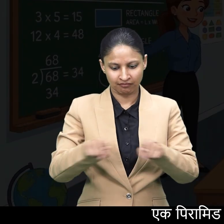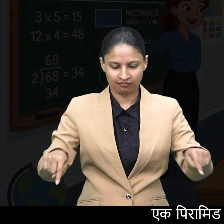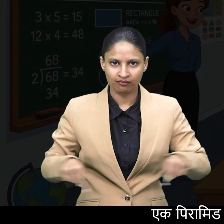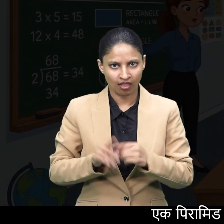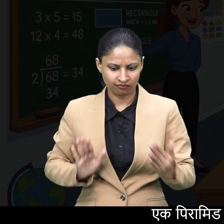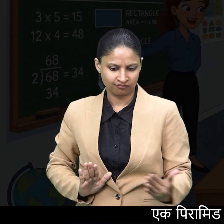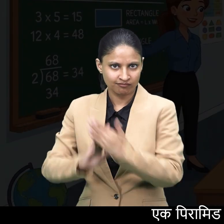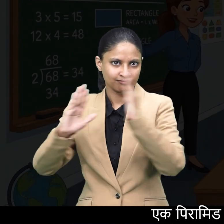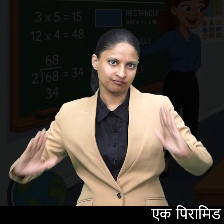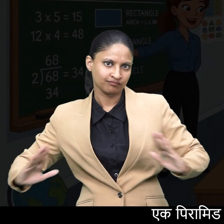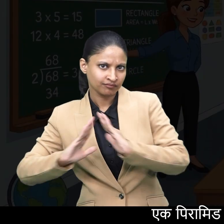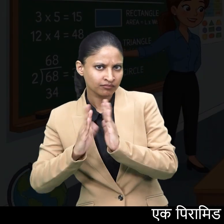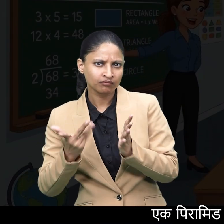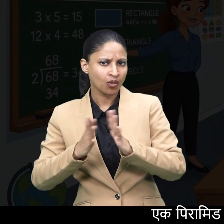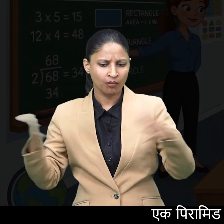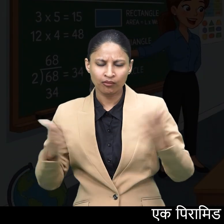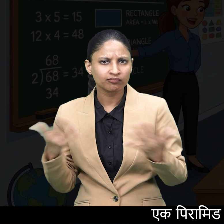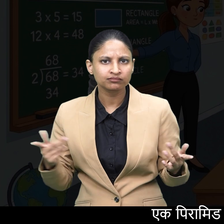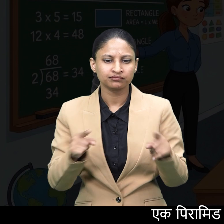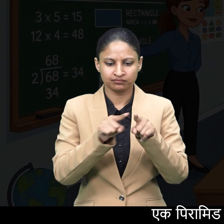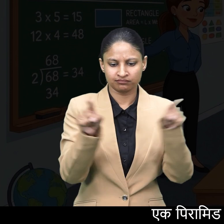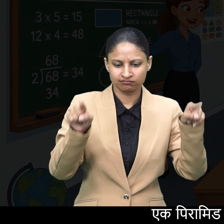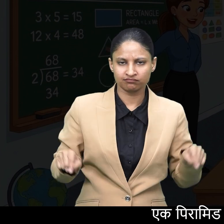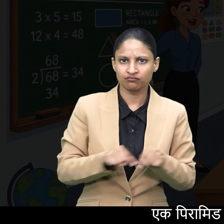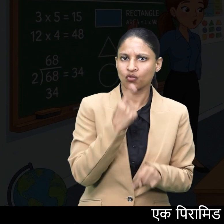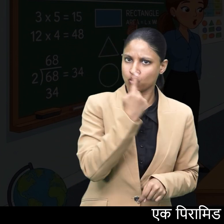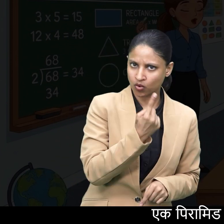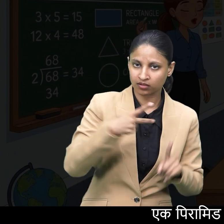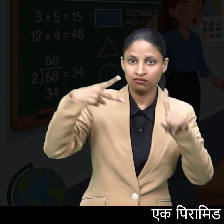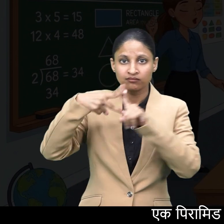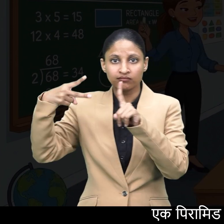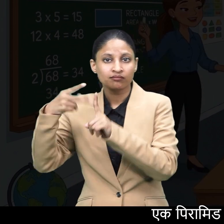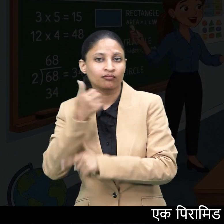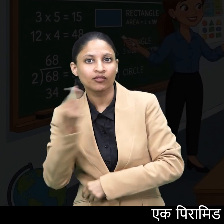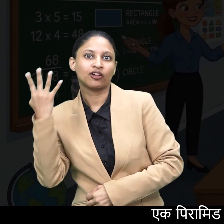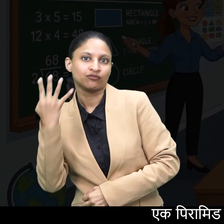एक पिरामिड एक वर्ग और 4 त्रिभुजों में खुलता है।